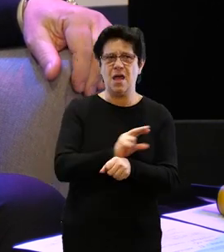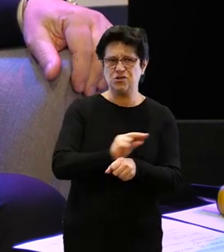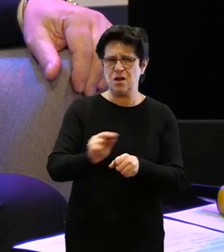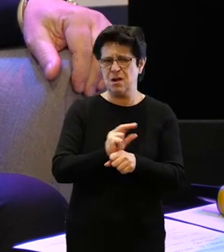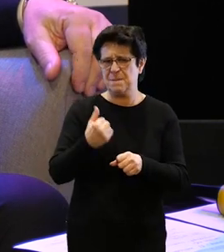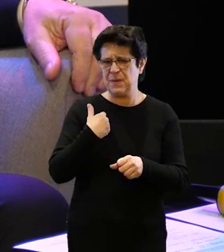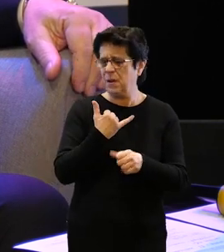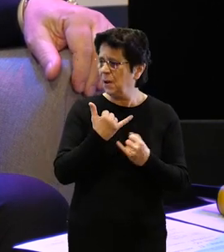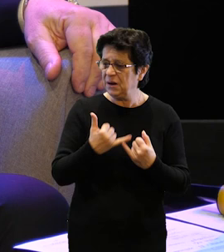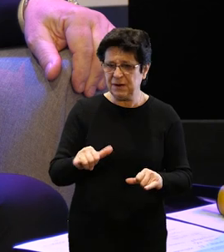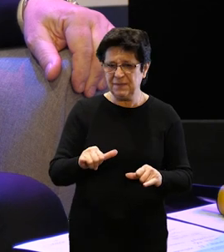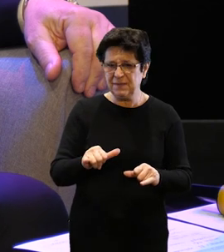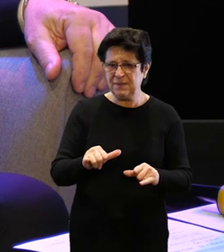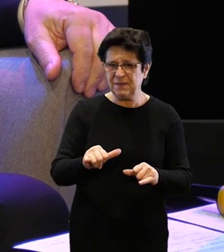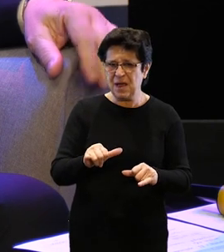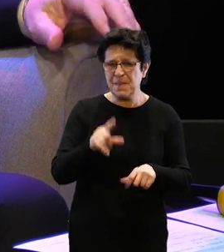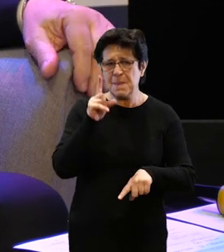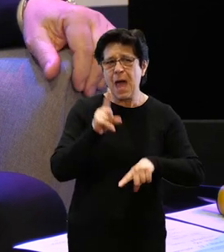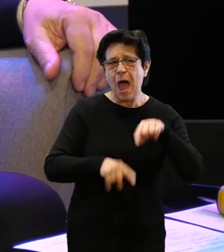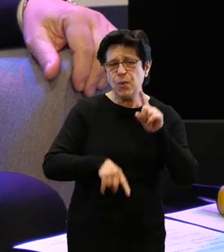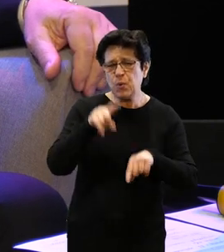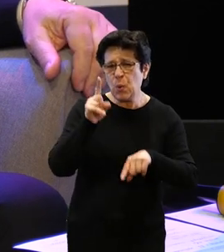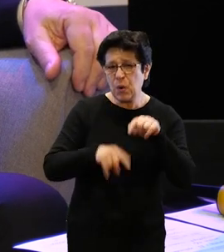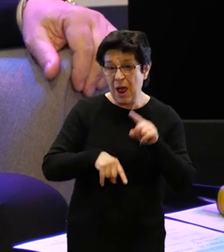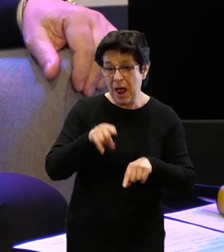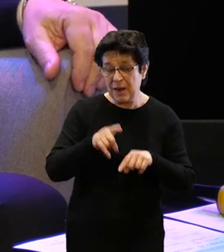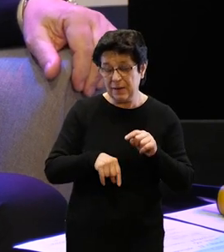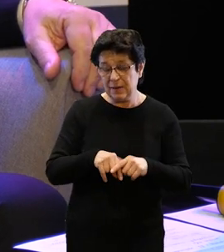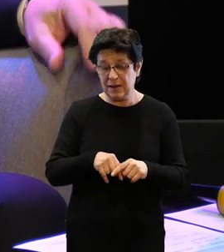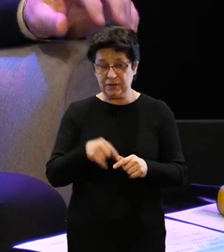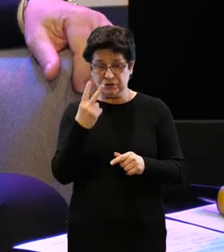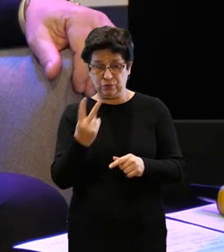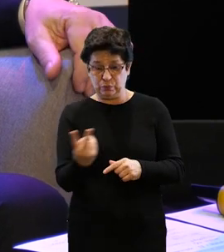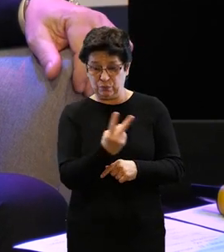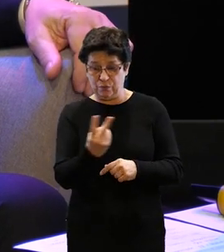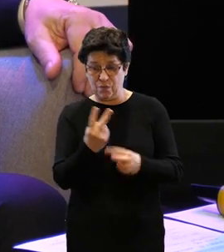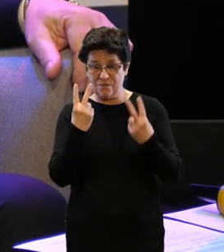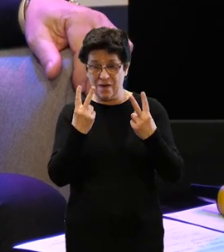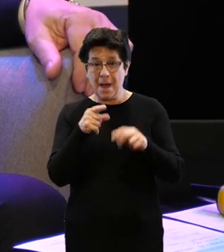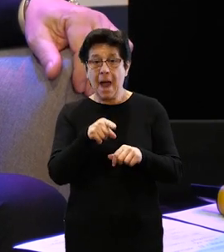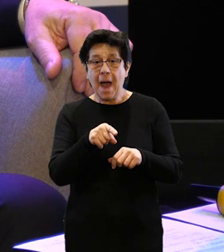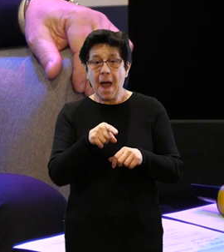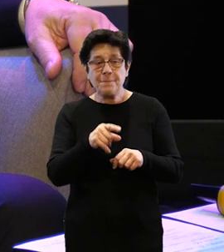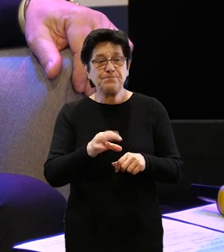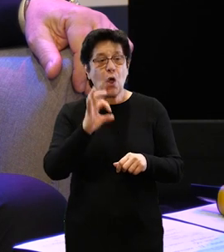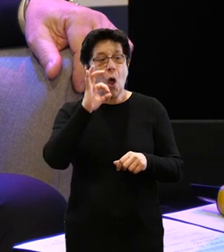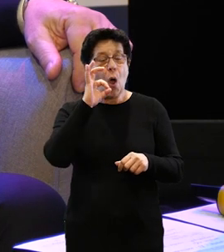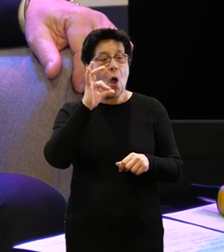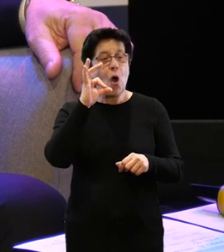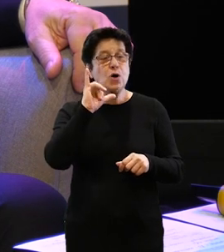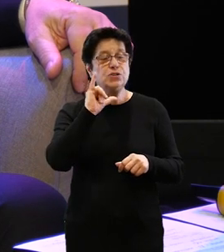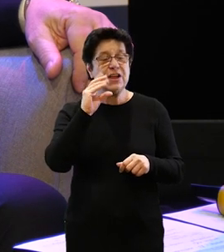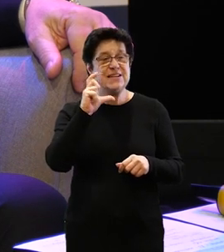niekonwencjonalną chyba jednym z takich tych dwóch ważniejszych był pan Marcin Osiecki